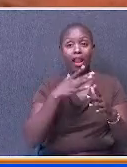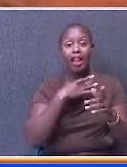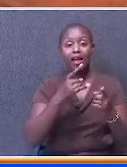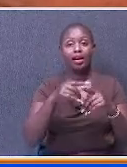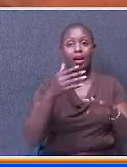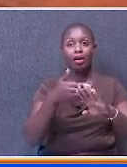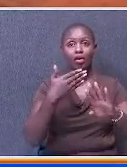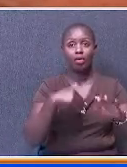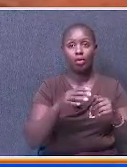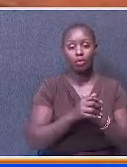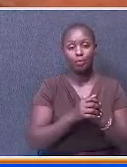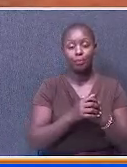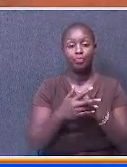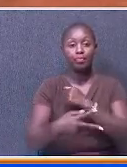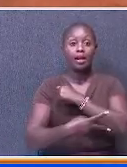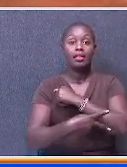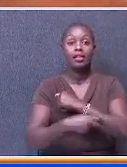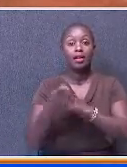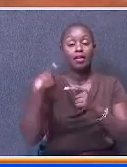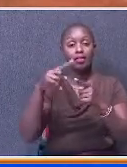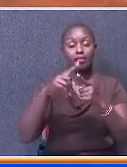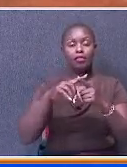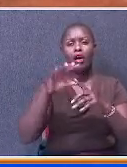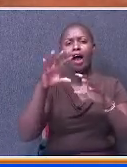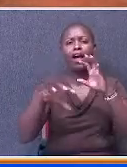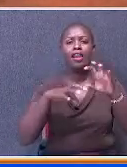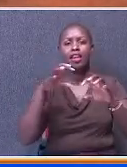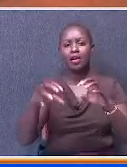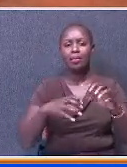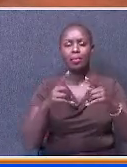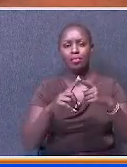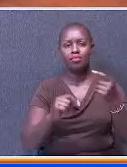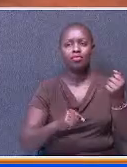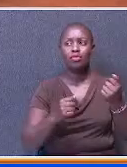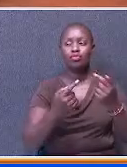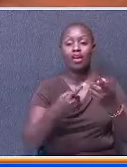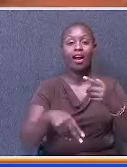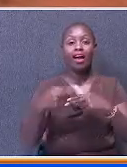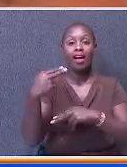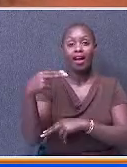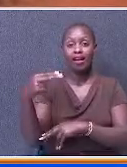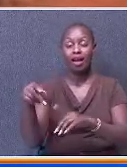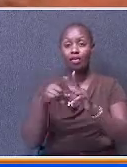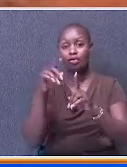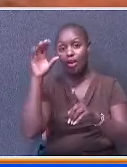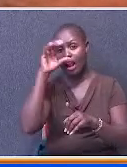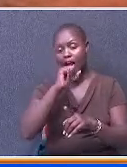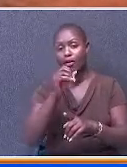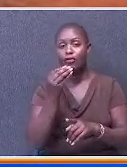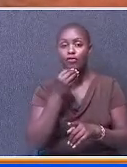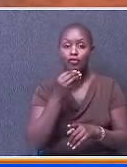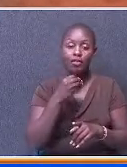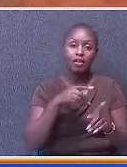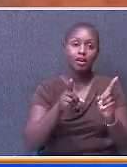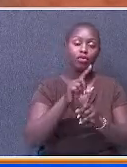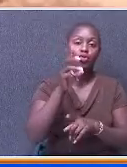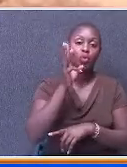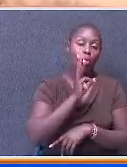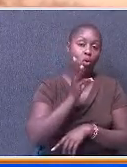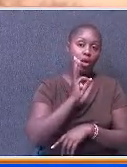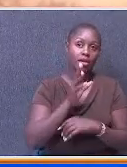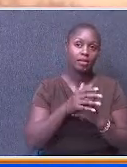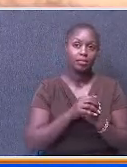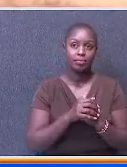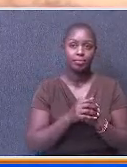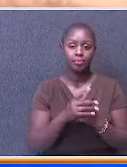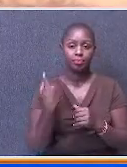Wizi wa mifugo katika eneo hili umechangiwa pakubwa na ukosefu wa chakula na maji kwa mifugo. Siko njaa kila